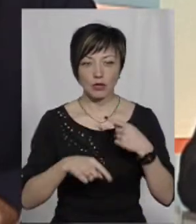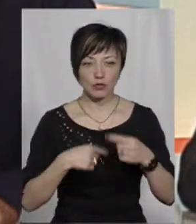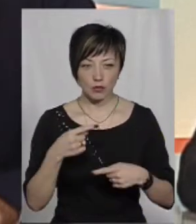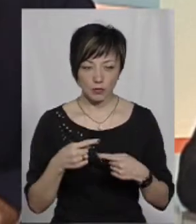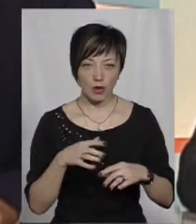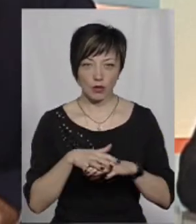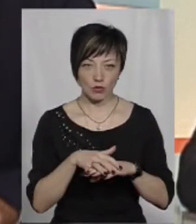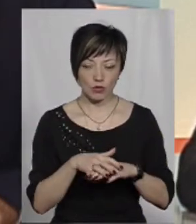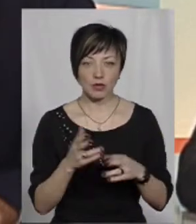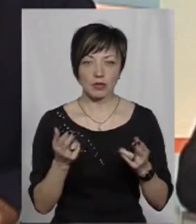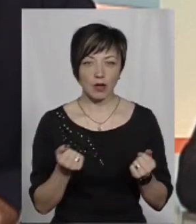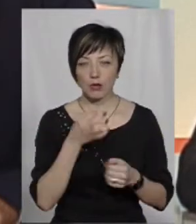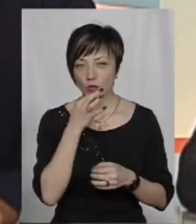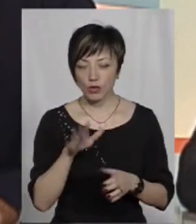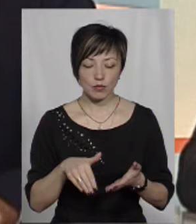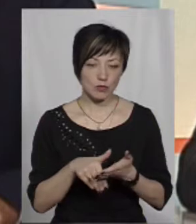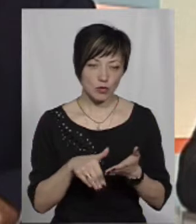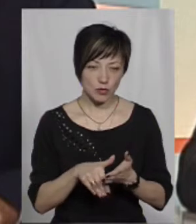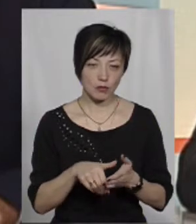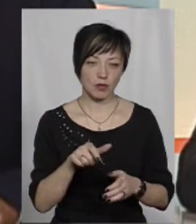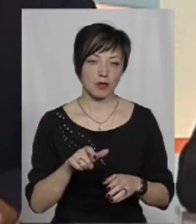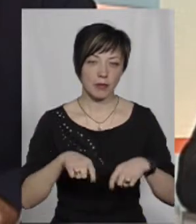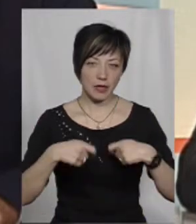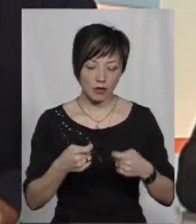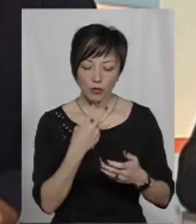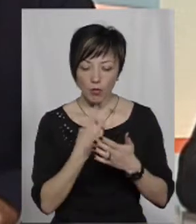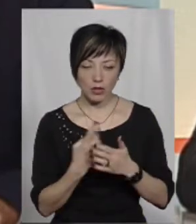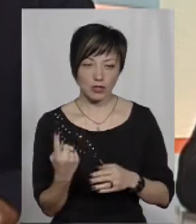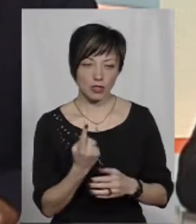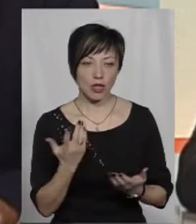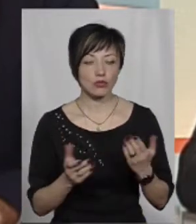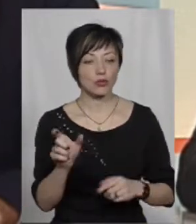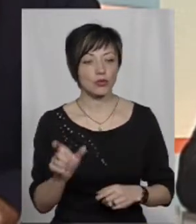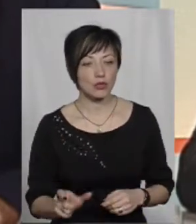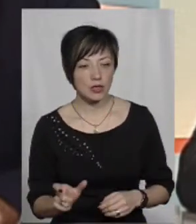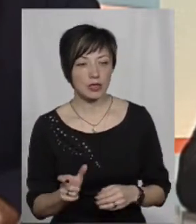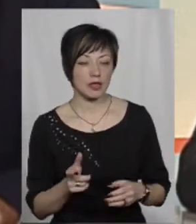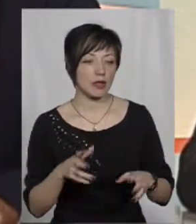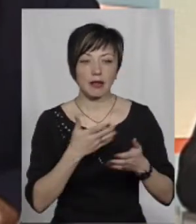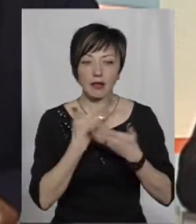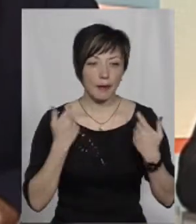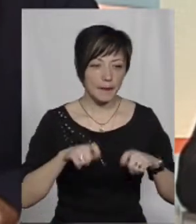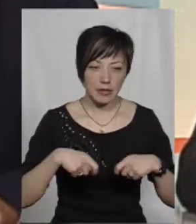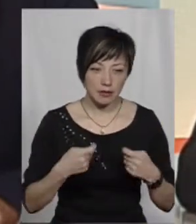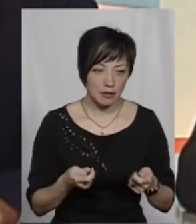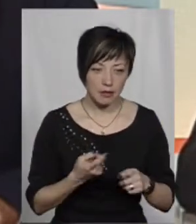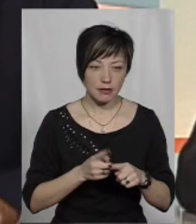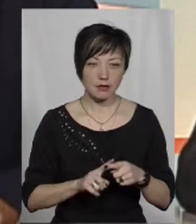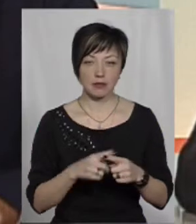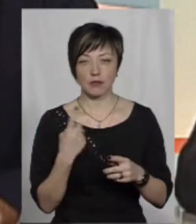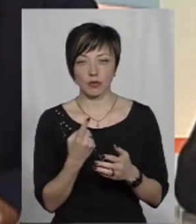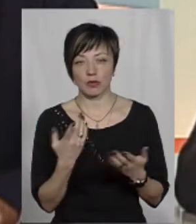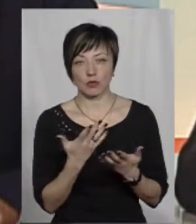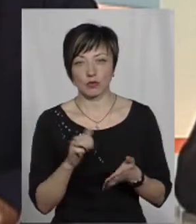за розрахунковим. Да, будь-яким способом прийдуться ці покази. Так. Якщо споживач якимось чином не передав ці покази за